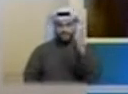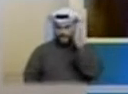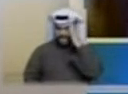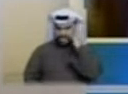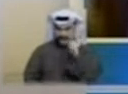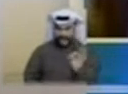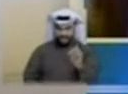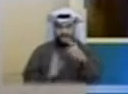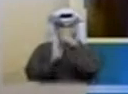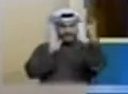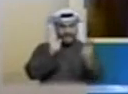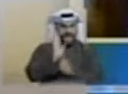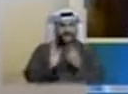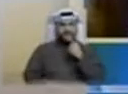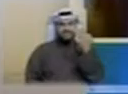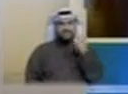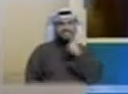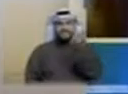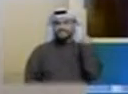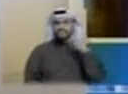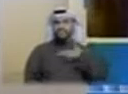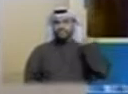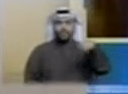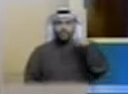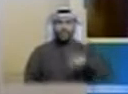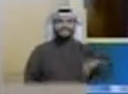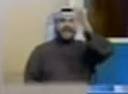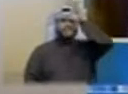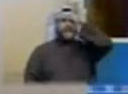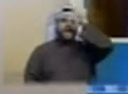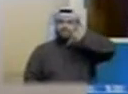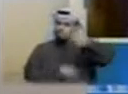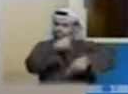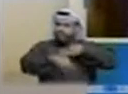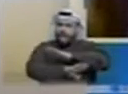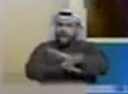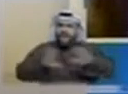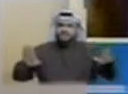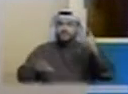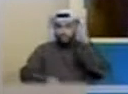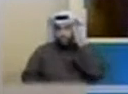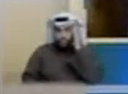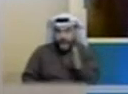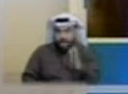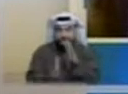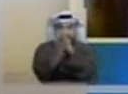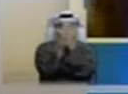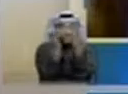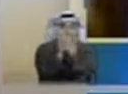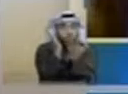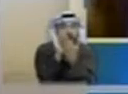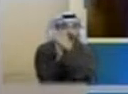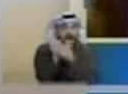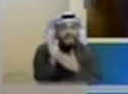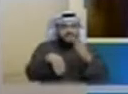عارف التفعيل القانوني اللي حصل العام اللي فات من وزارة الداخلية، وأصبح عملية لما الجواز ينتهي وتروح تلقائيا أنت